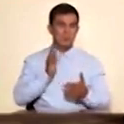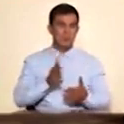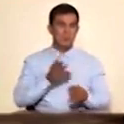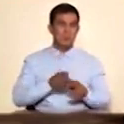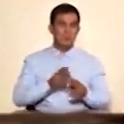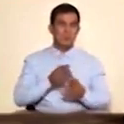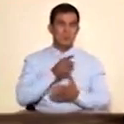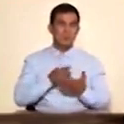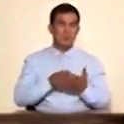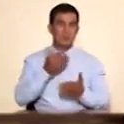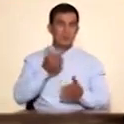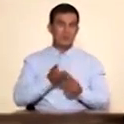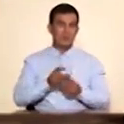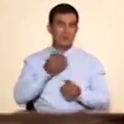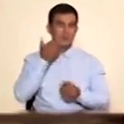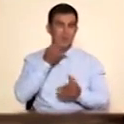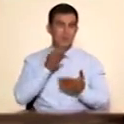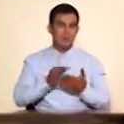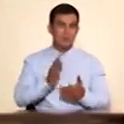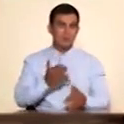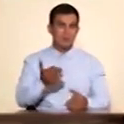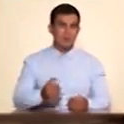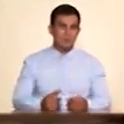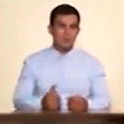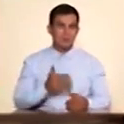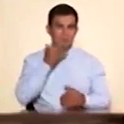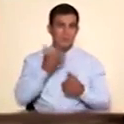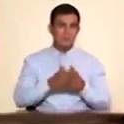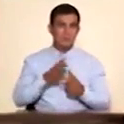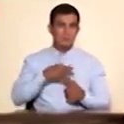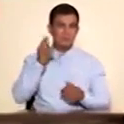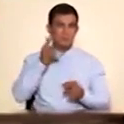Shu bilan bugungi mavzumiz o'z nihoyasiga yetdi. Xayr, salomat bo'ling.